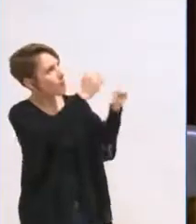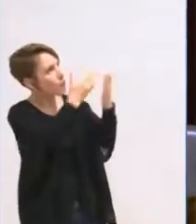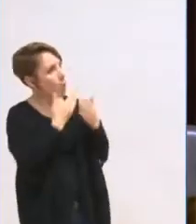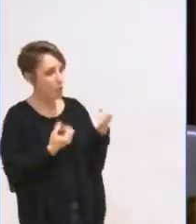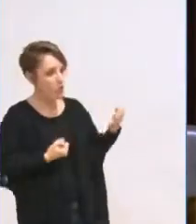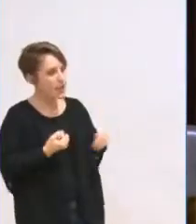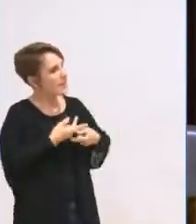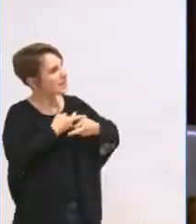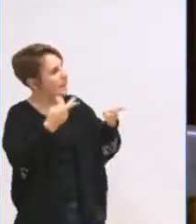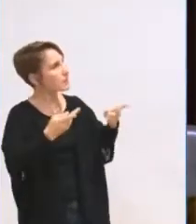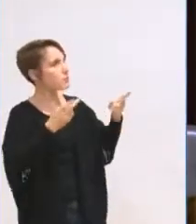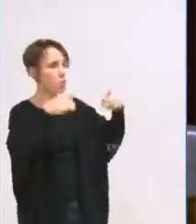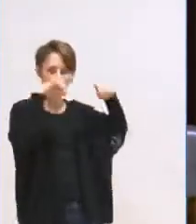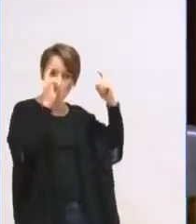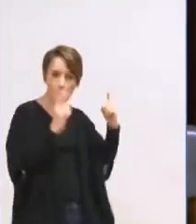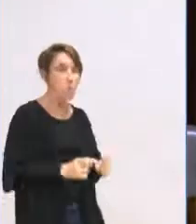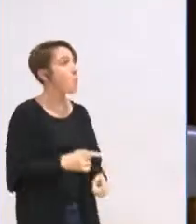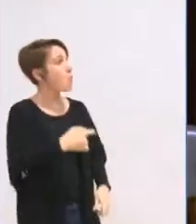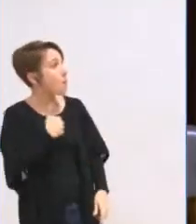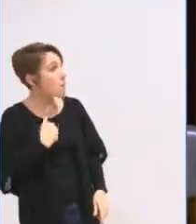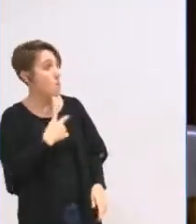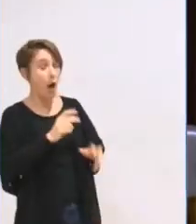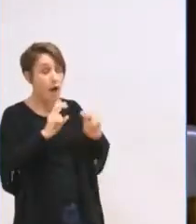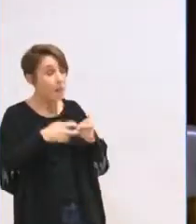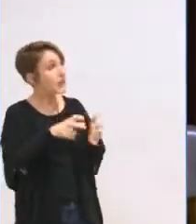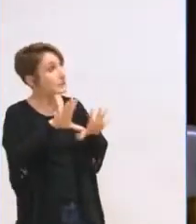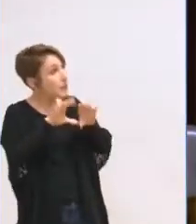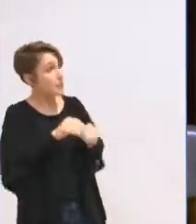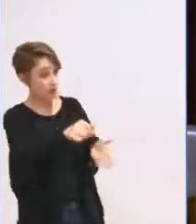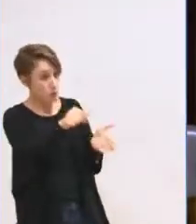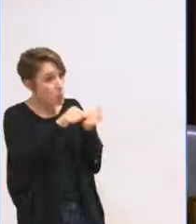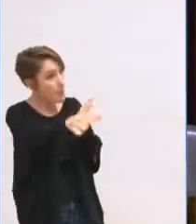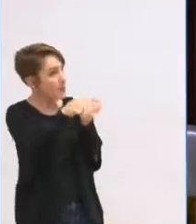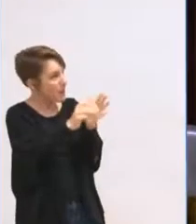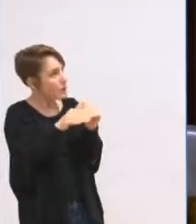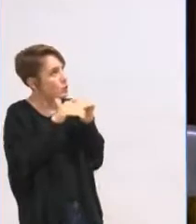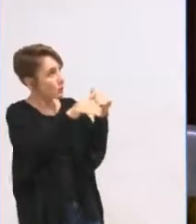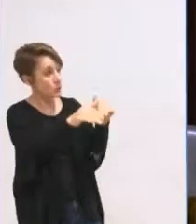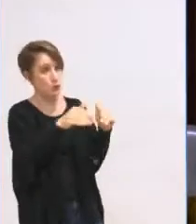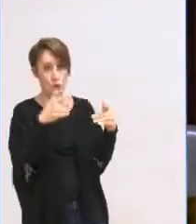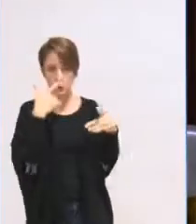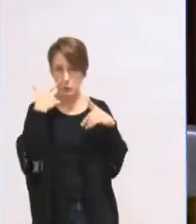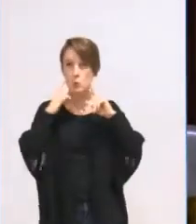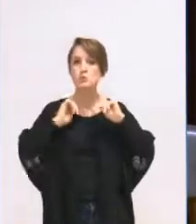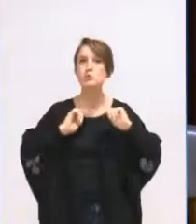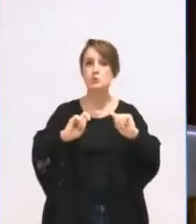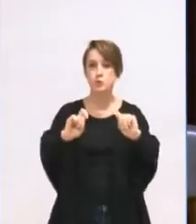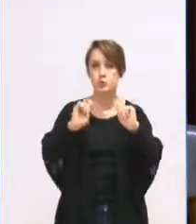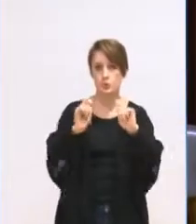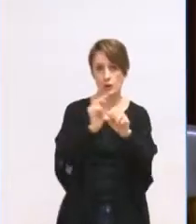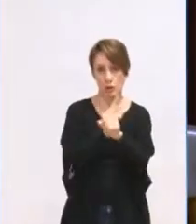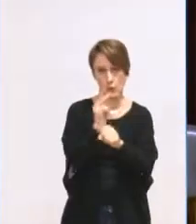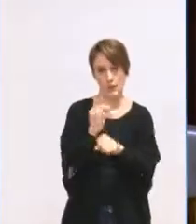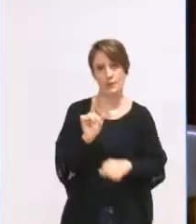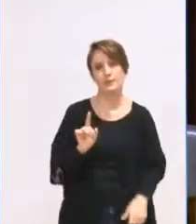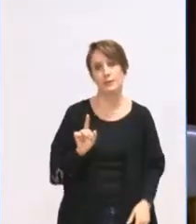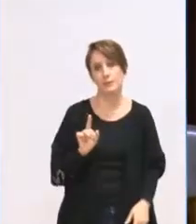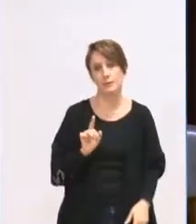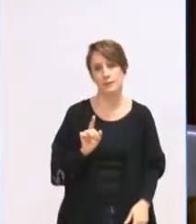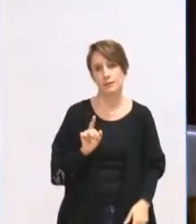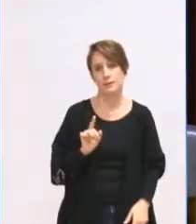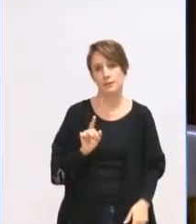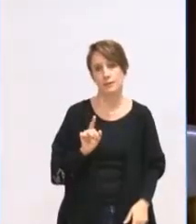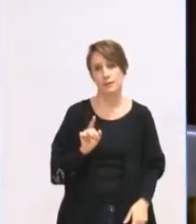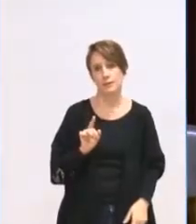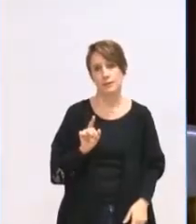bas de chez moi alors que je continue à payer la taxe d'habitation. Il est là le danger majeur et il n'est pas ailleurs. Et j'aimerais,